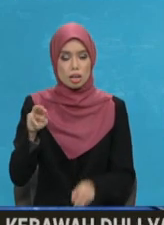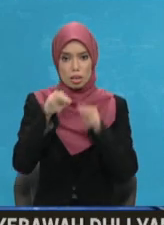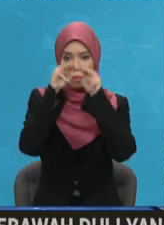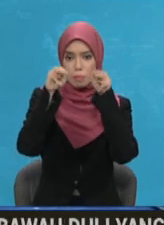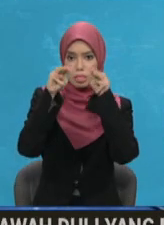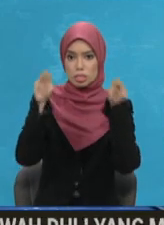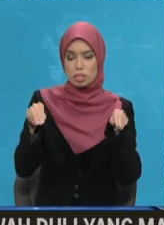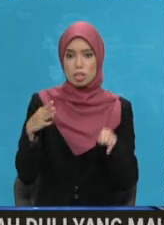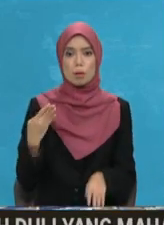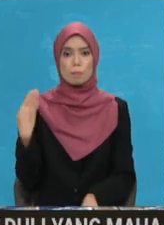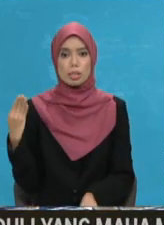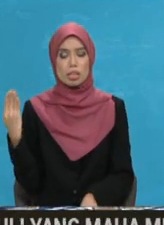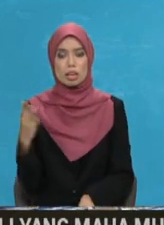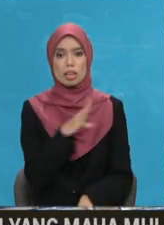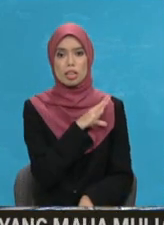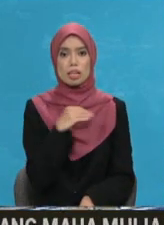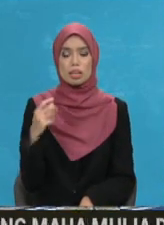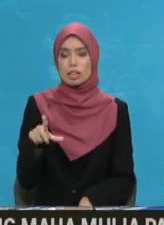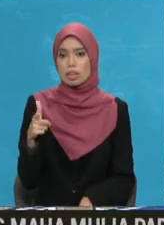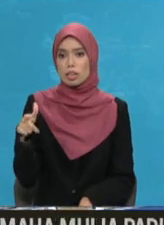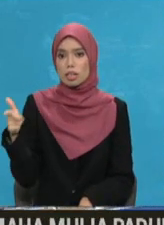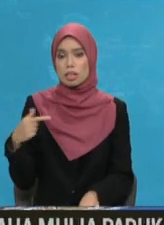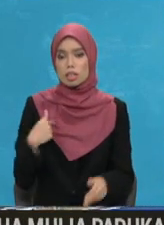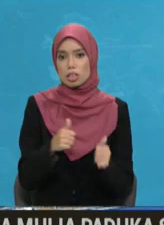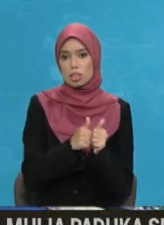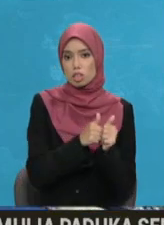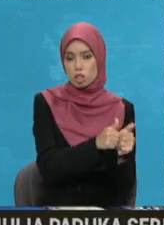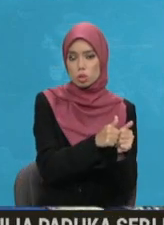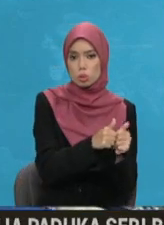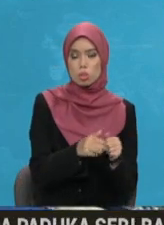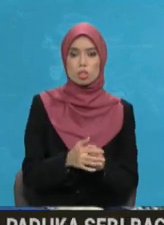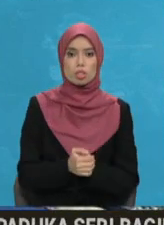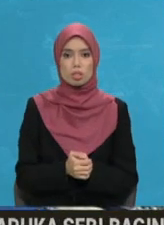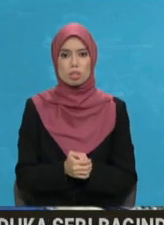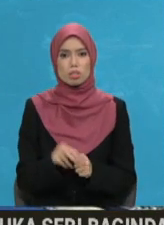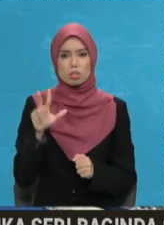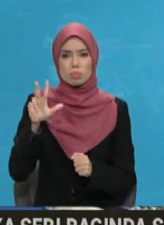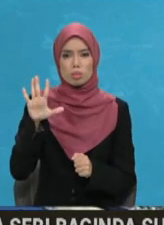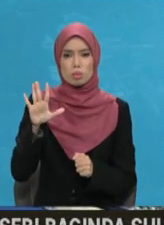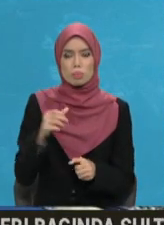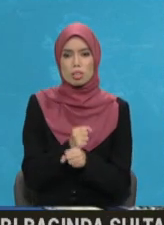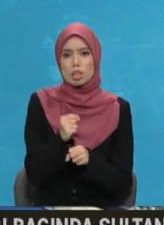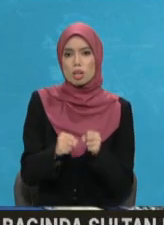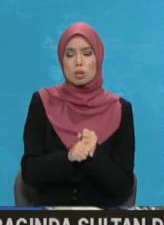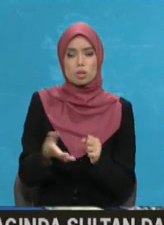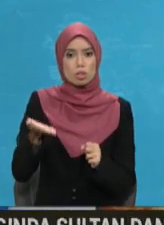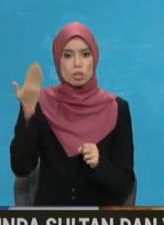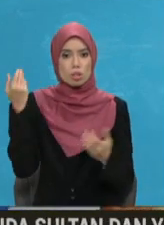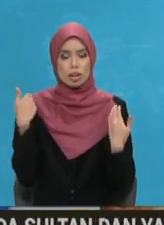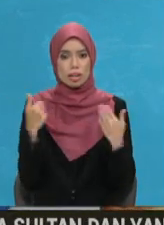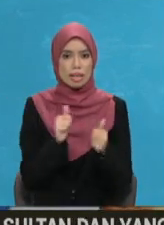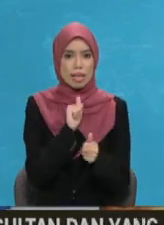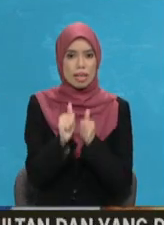jemaah masjid berkenaan sejak perapiannya 35 tahun yang lalu masjid Kampung Masjid giat melaksanakan berbagai